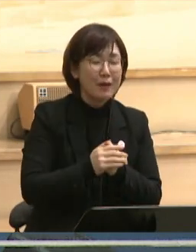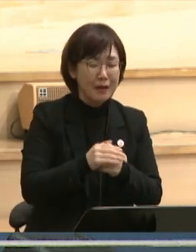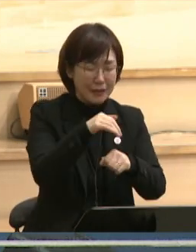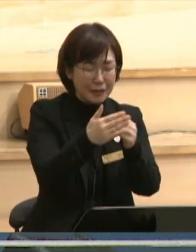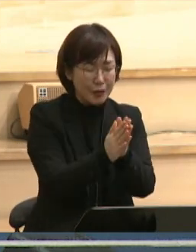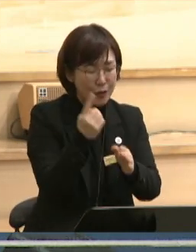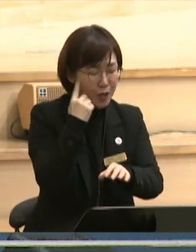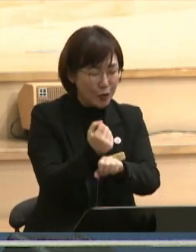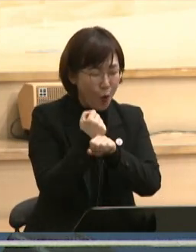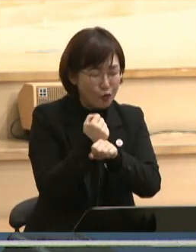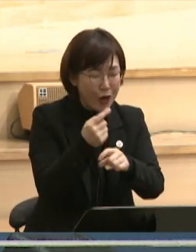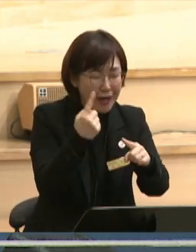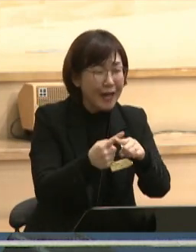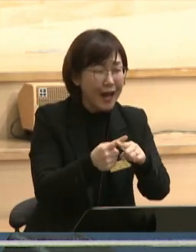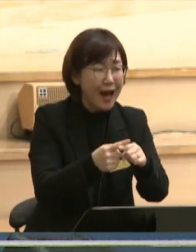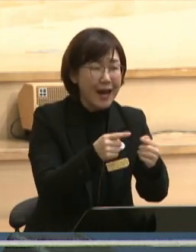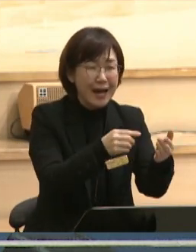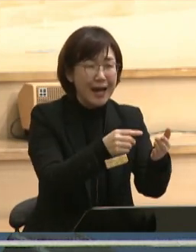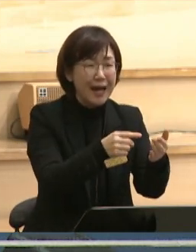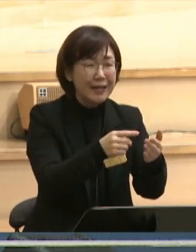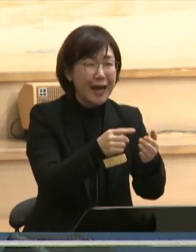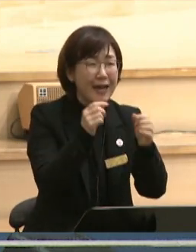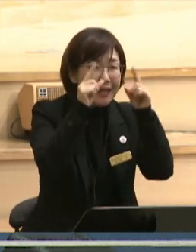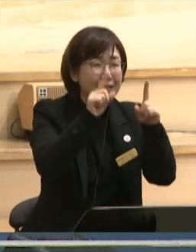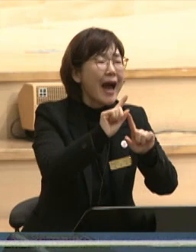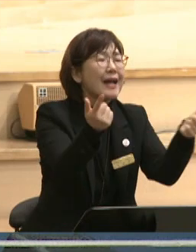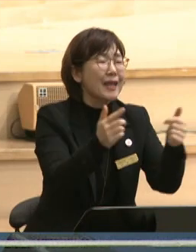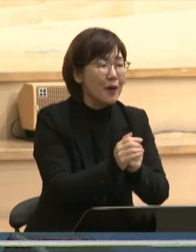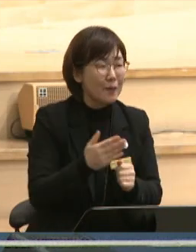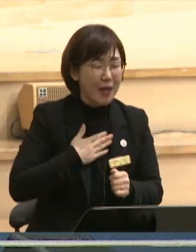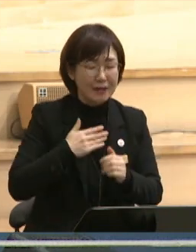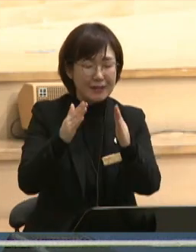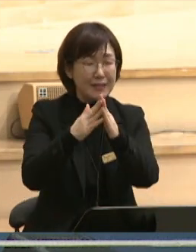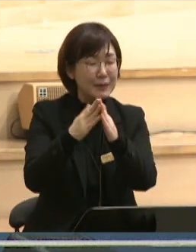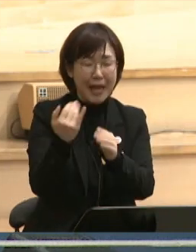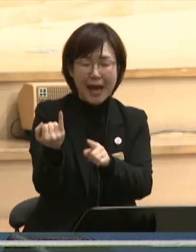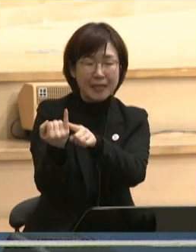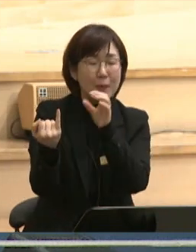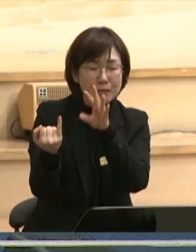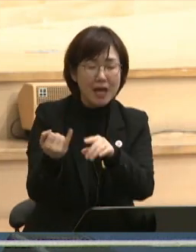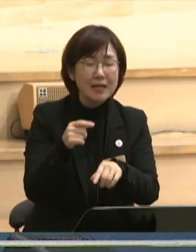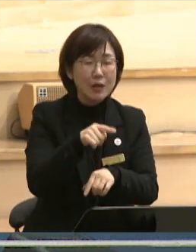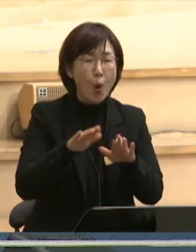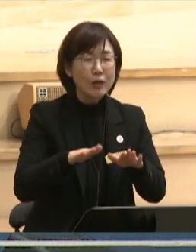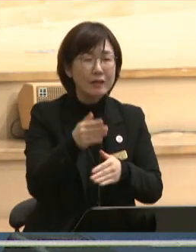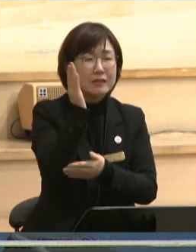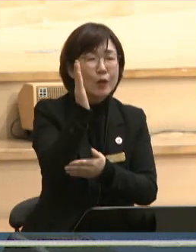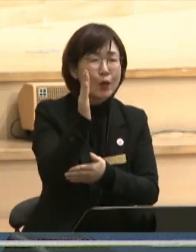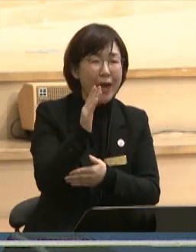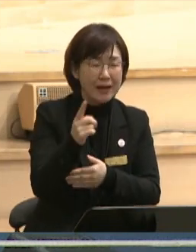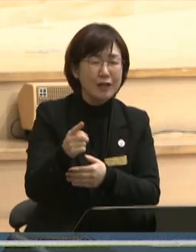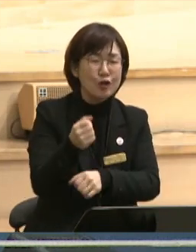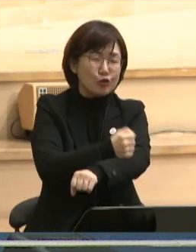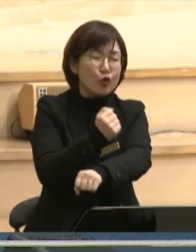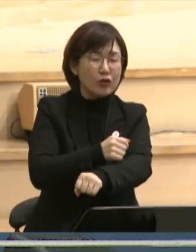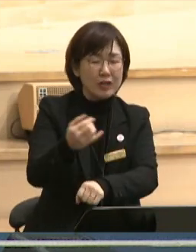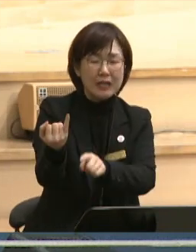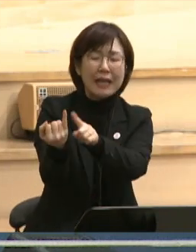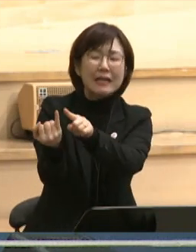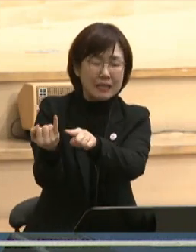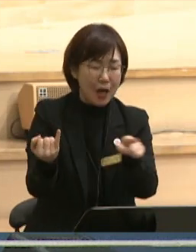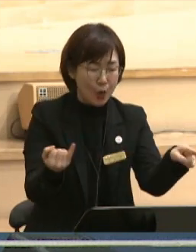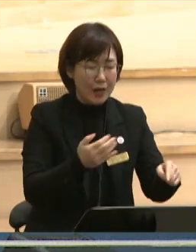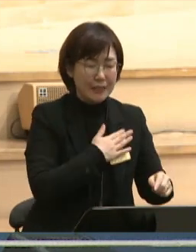성경 연구하다가 나온게 아닙니다 진짜요 제가 저희 아내한테 이야기했습니다이 설교의 공헌자는 당신과